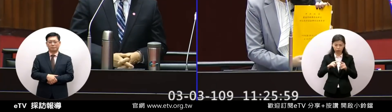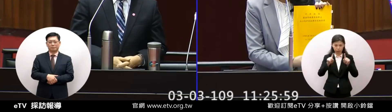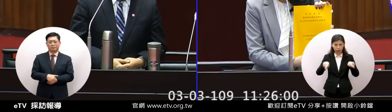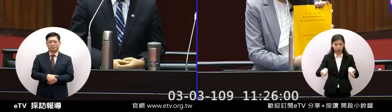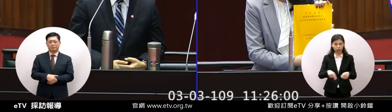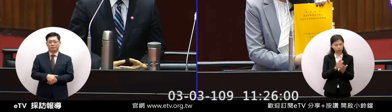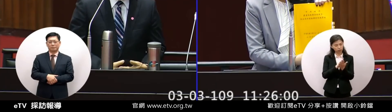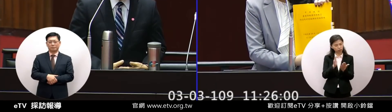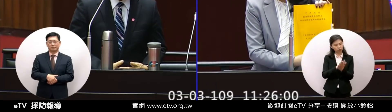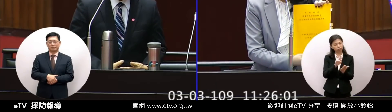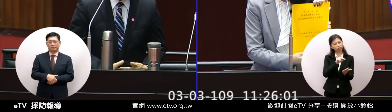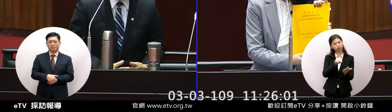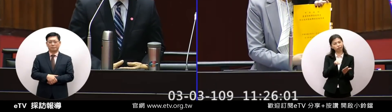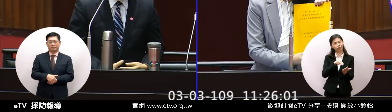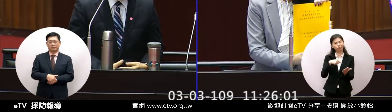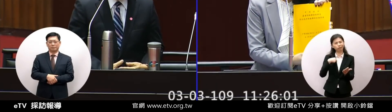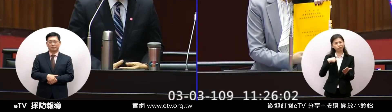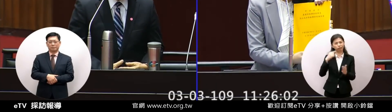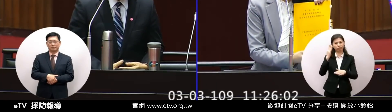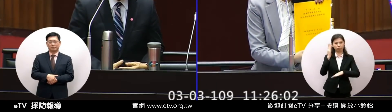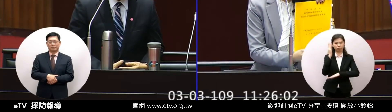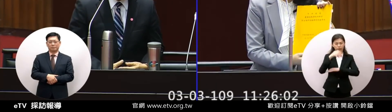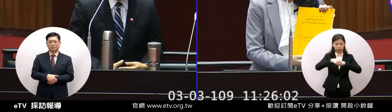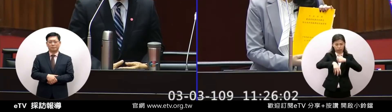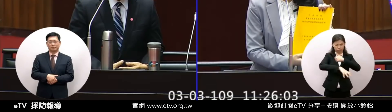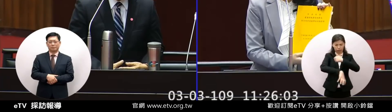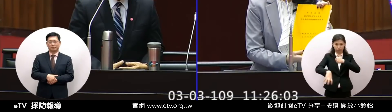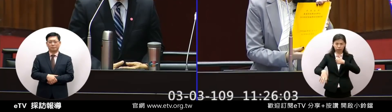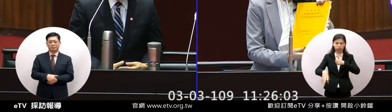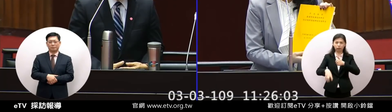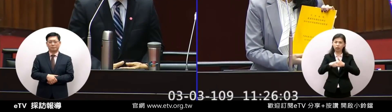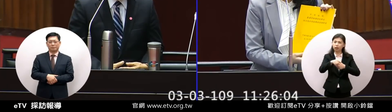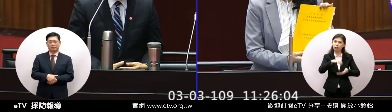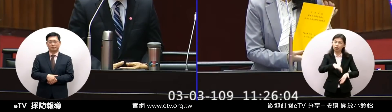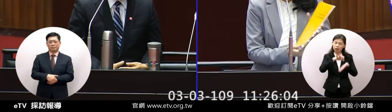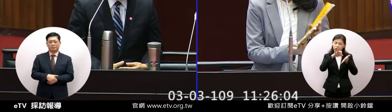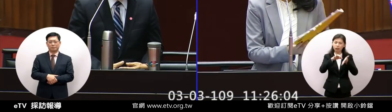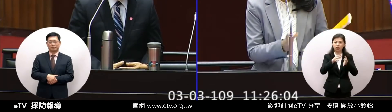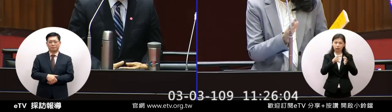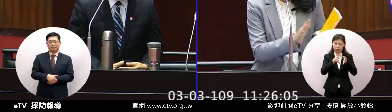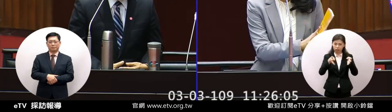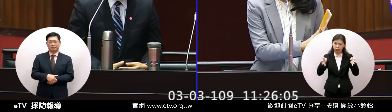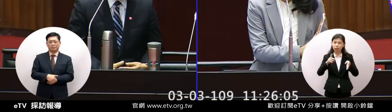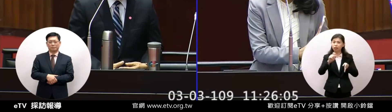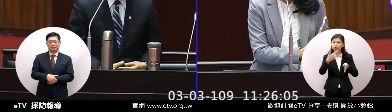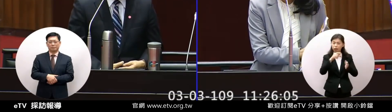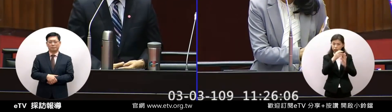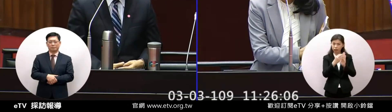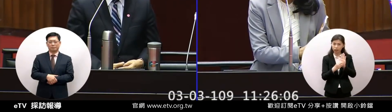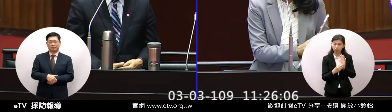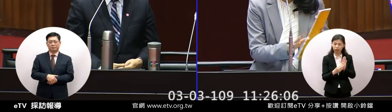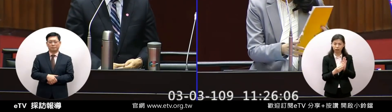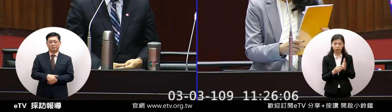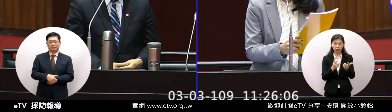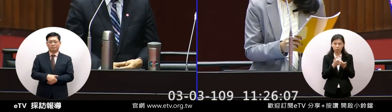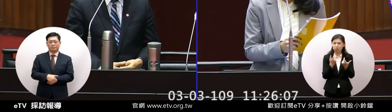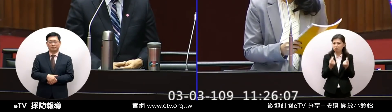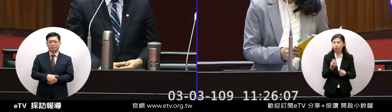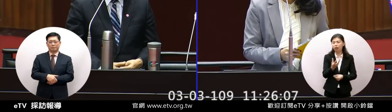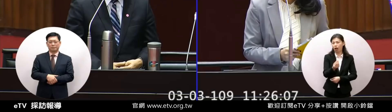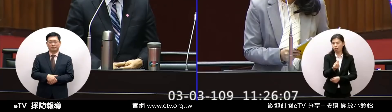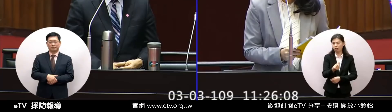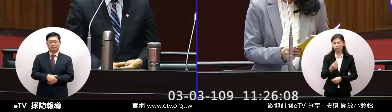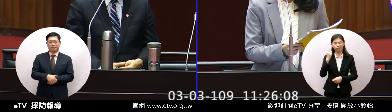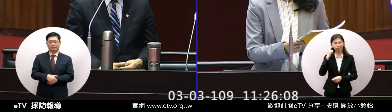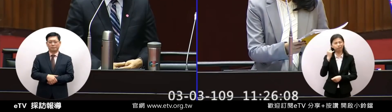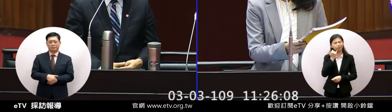时候，我觉得好像各部会并没有把苏院长所提的这16字真言把它放在这个预算书里面。好，所以个人觉得